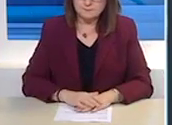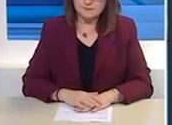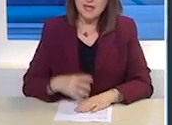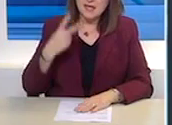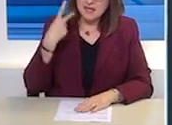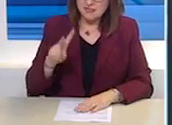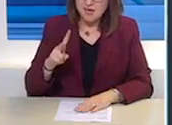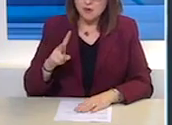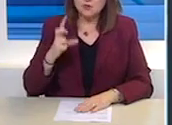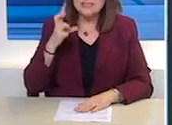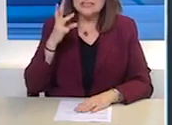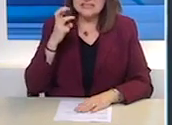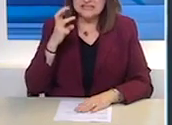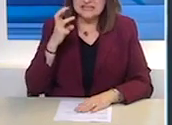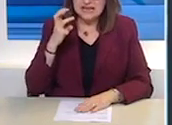230